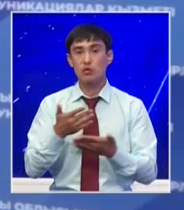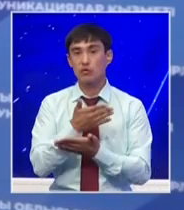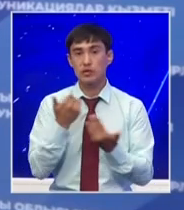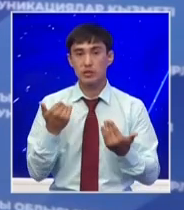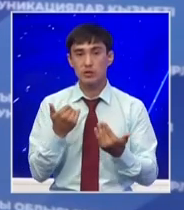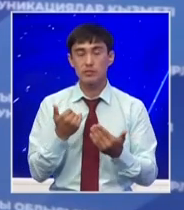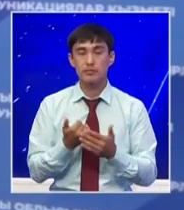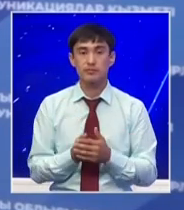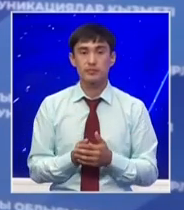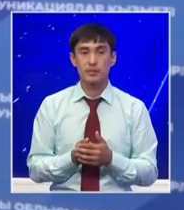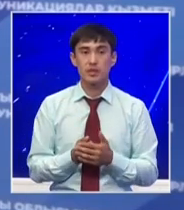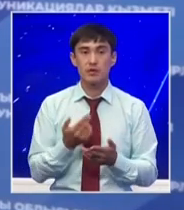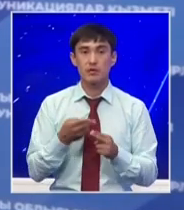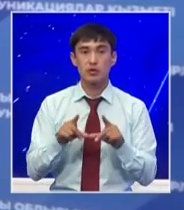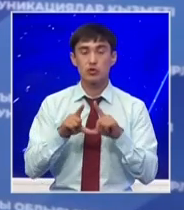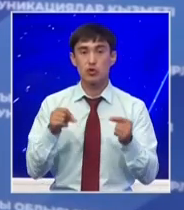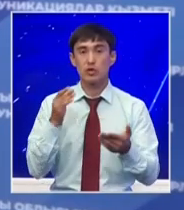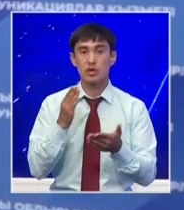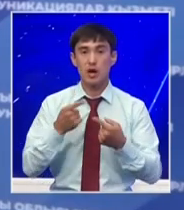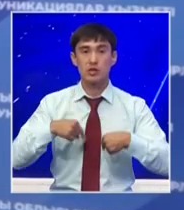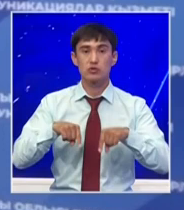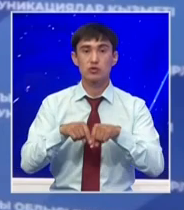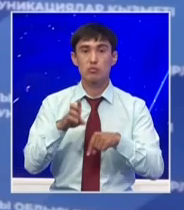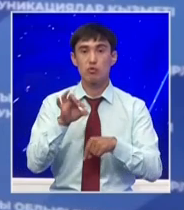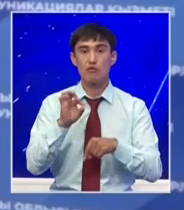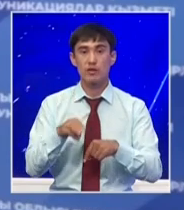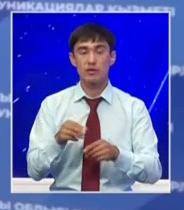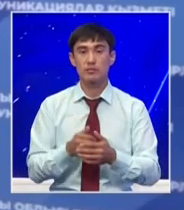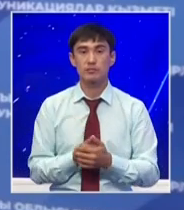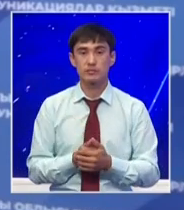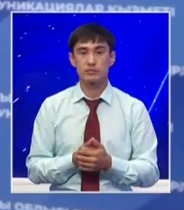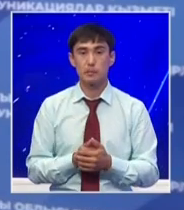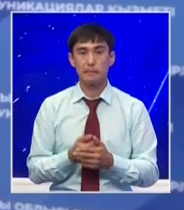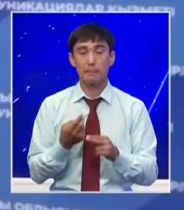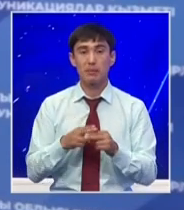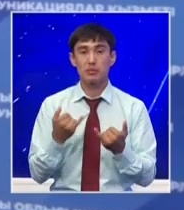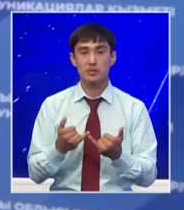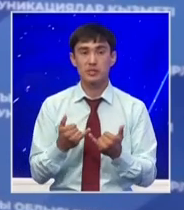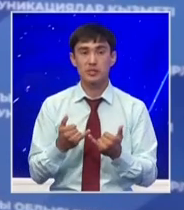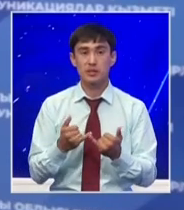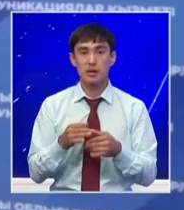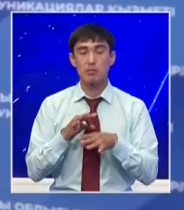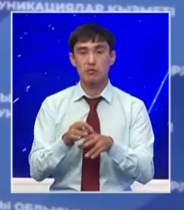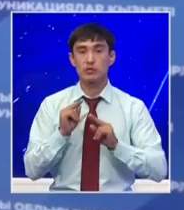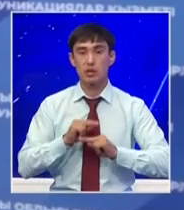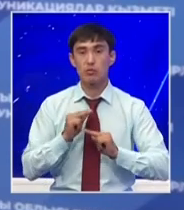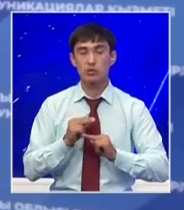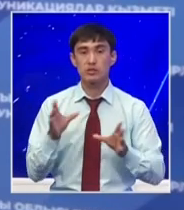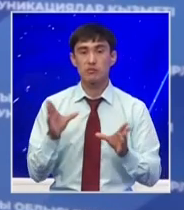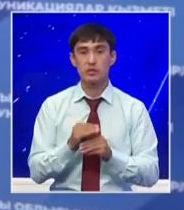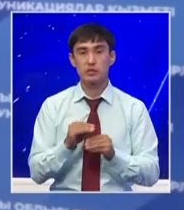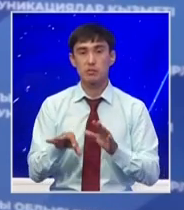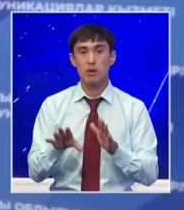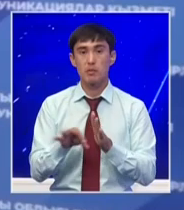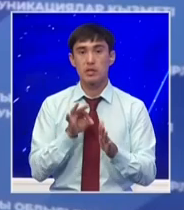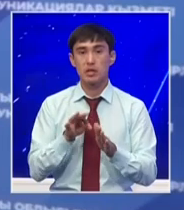отсутствуют. То есть в этих школах организован буфет. Поэтому сейчас проводится работа совместно по